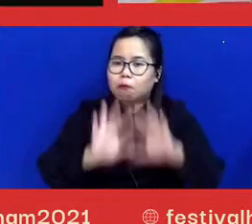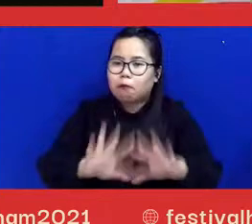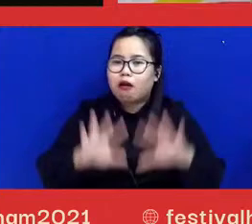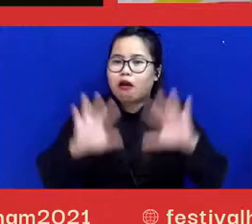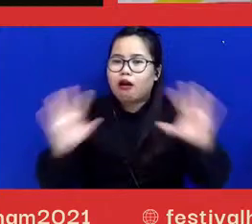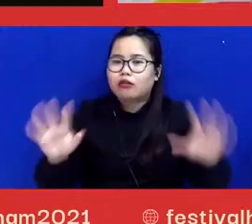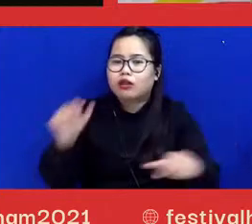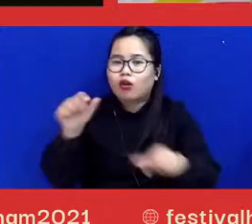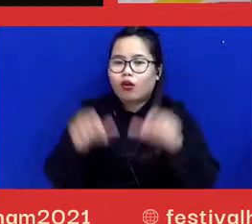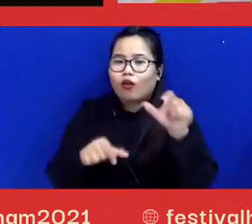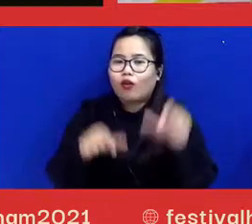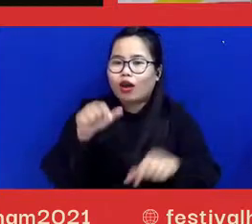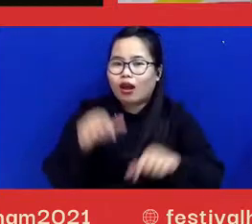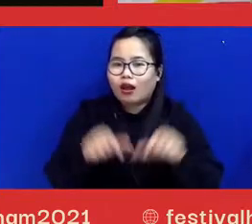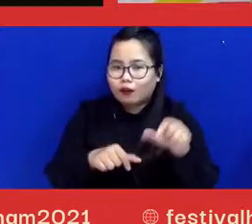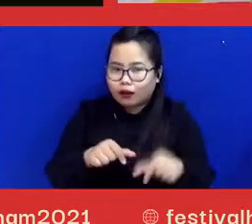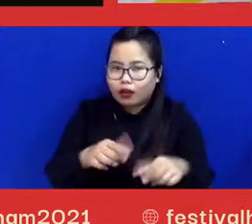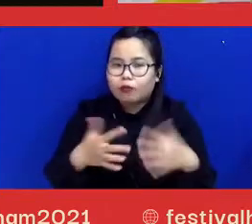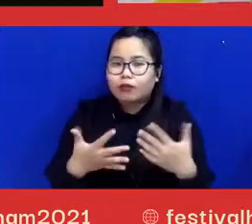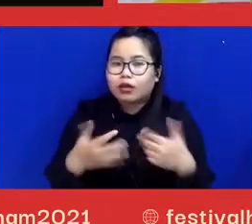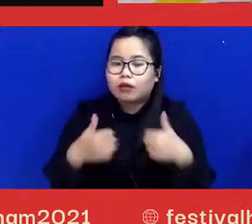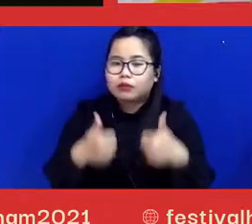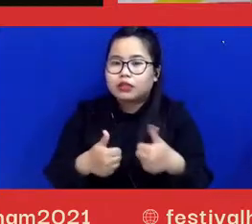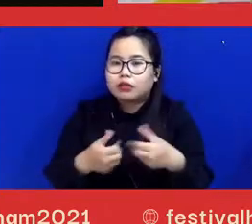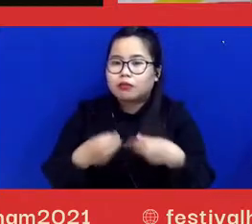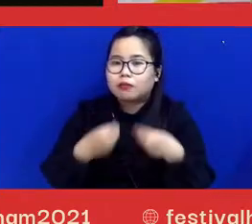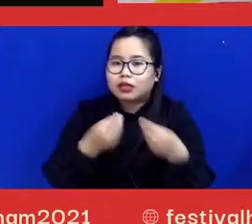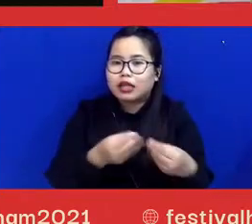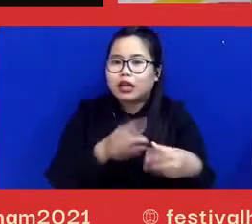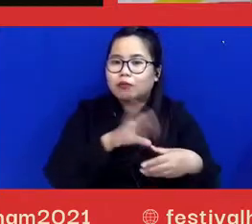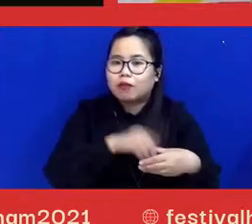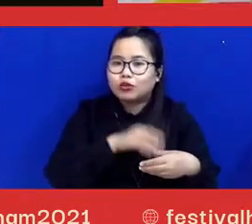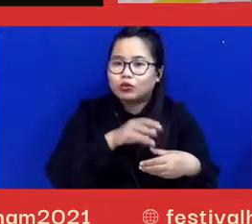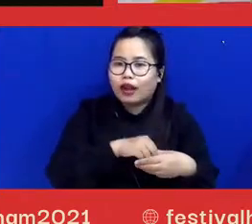orang gitu. Yang bisa memberikan masukan.